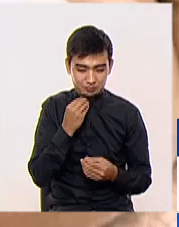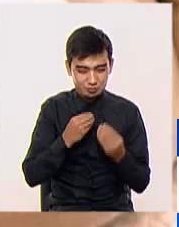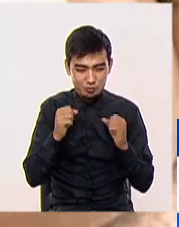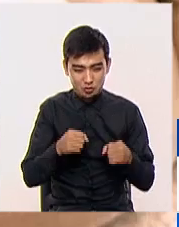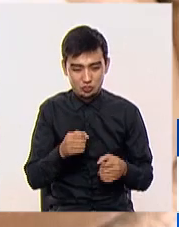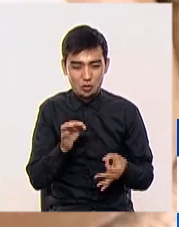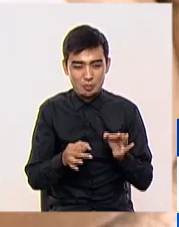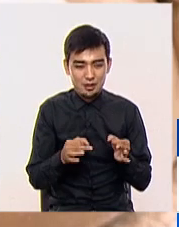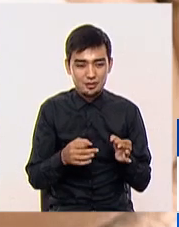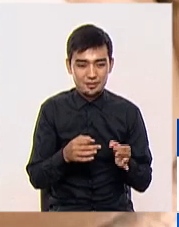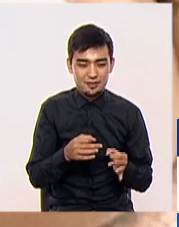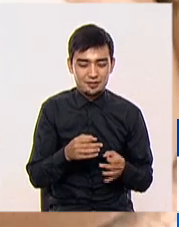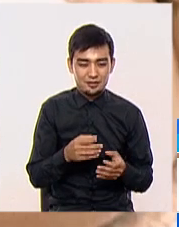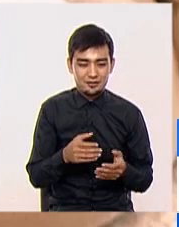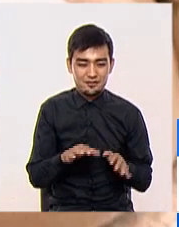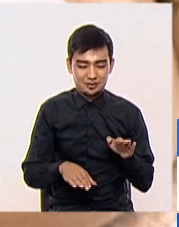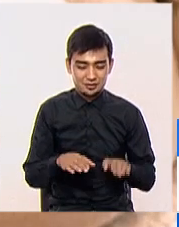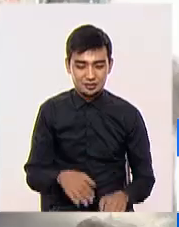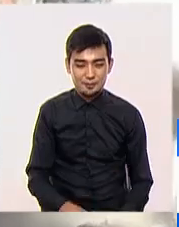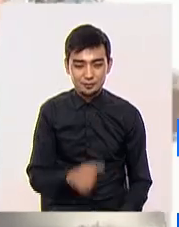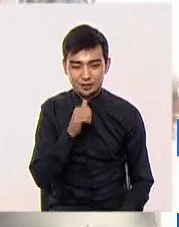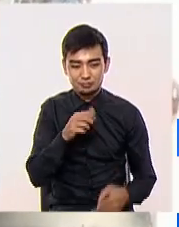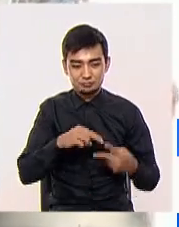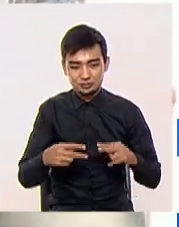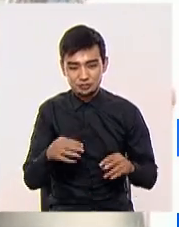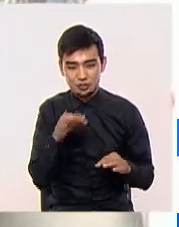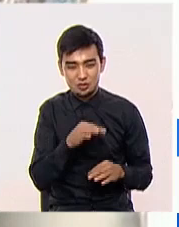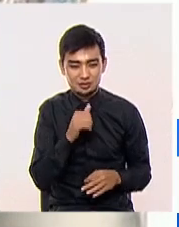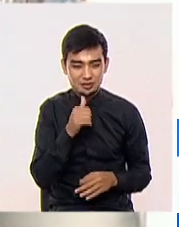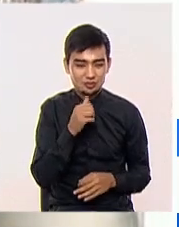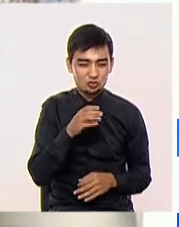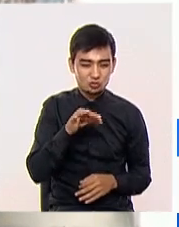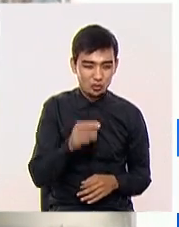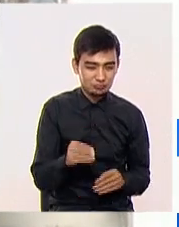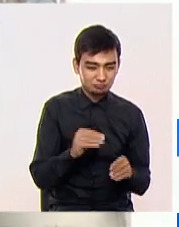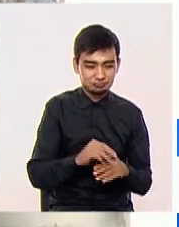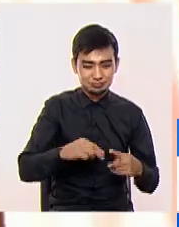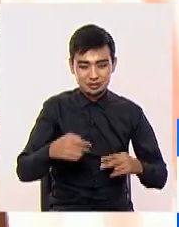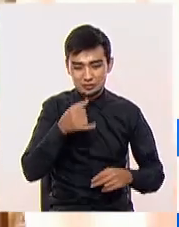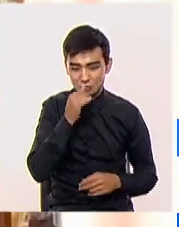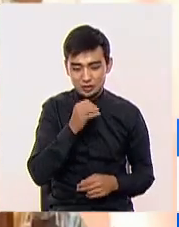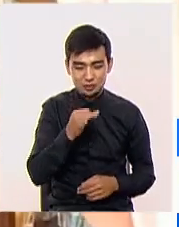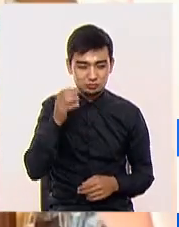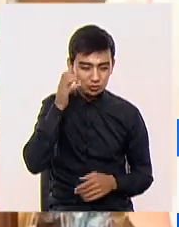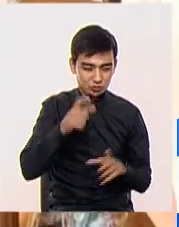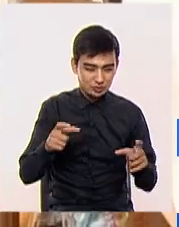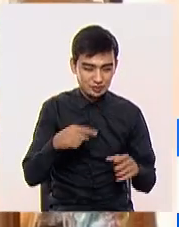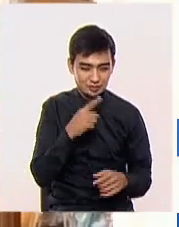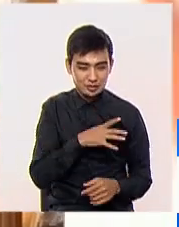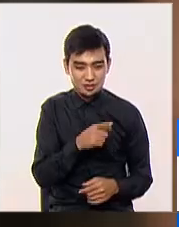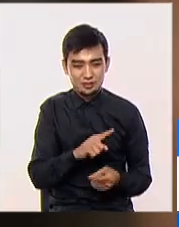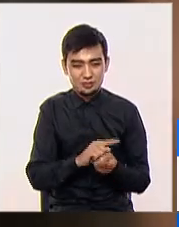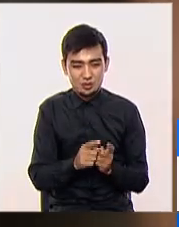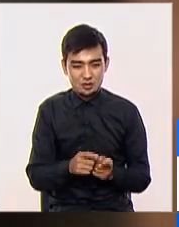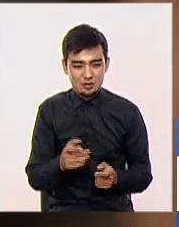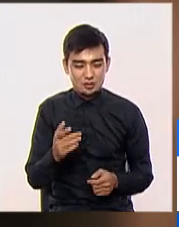количестве. Заменить сахар на сироп не получится, например, в сахаросодержащих напитках. А еще ученые склоняются к мнению, что он может привести